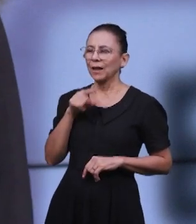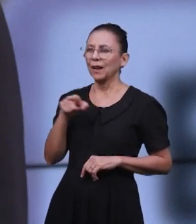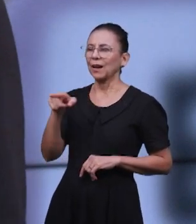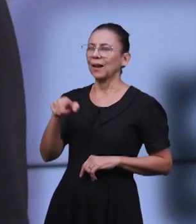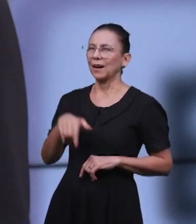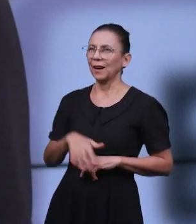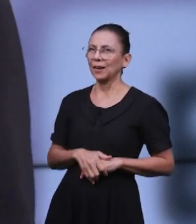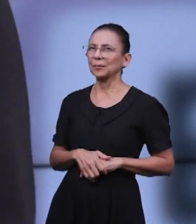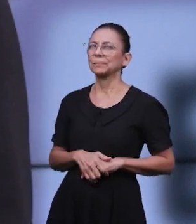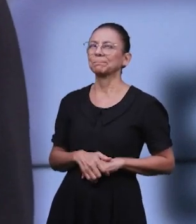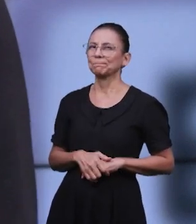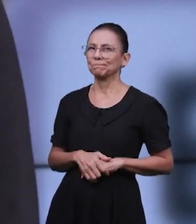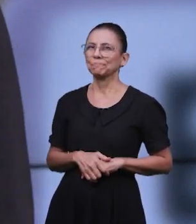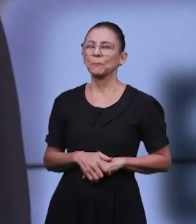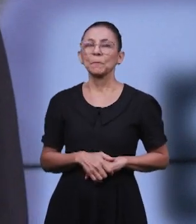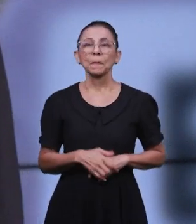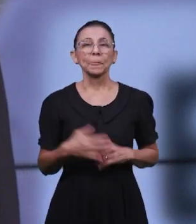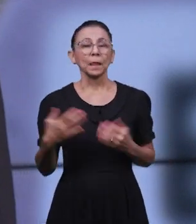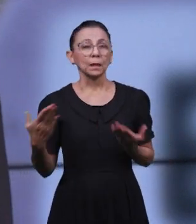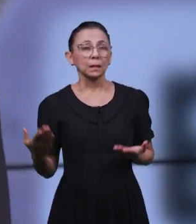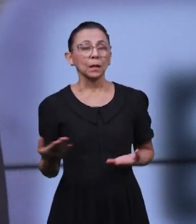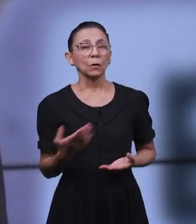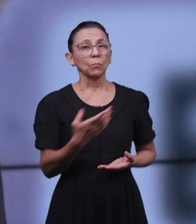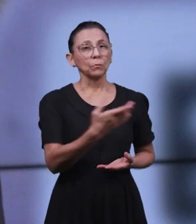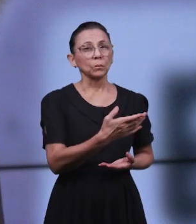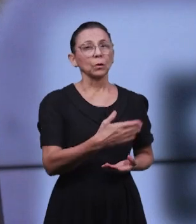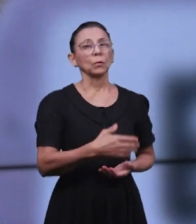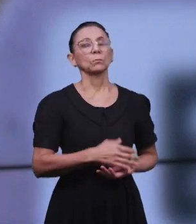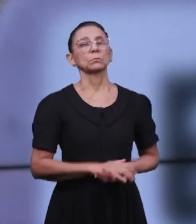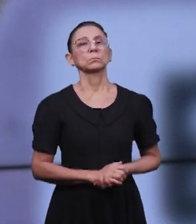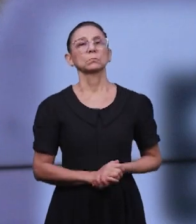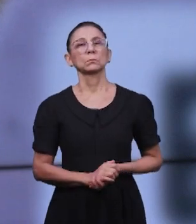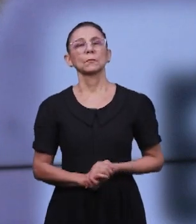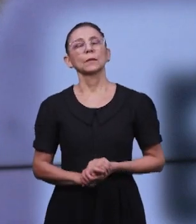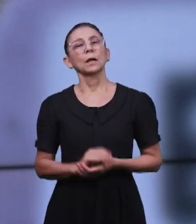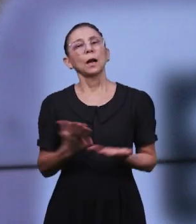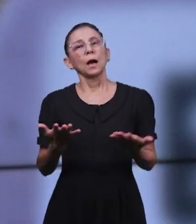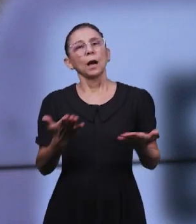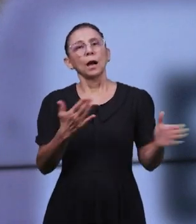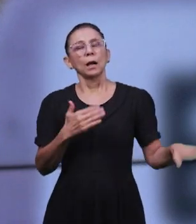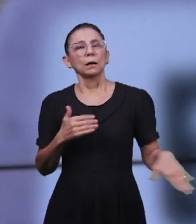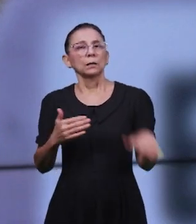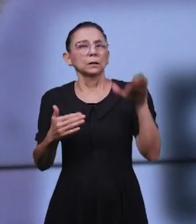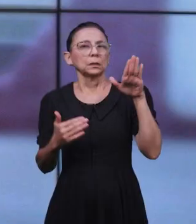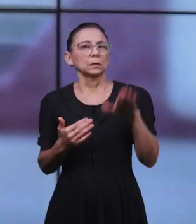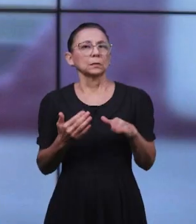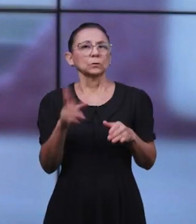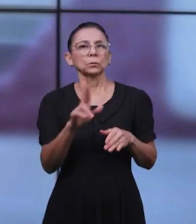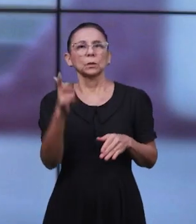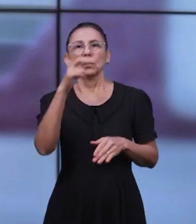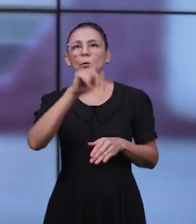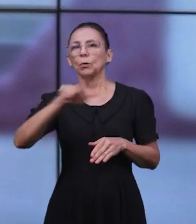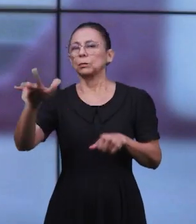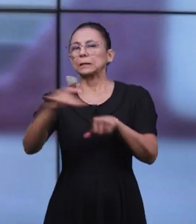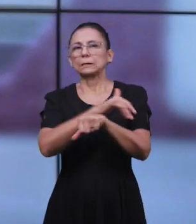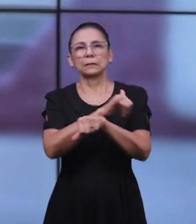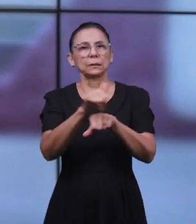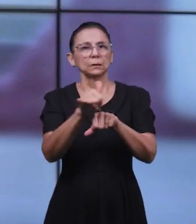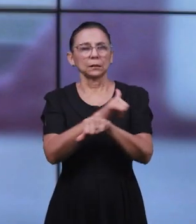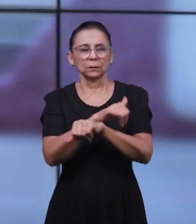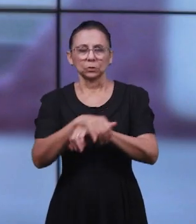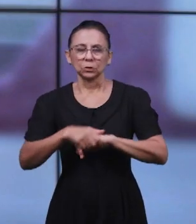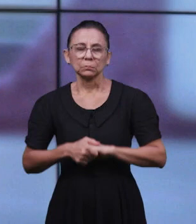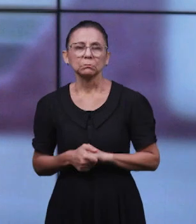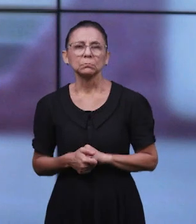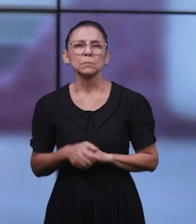lipide n'est pas activé. Donc l'enfant, il va chercher une autre manière de se limiter.